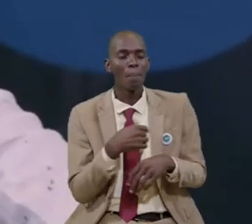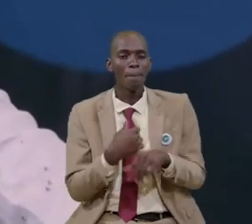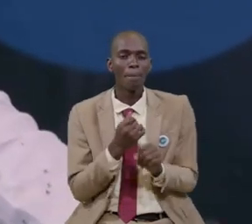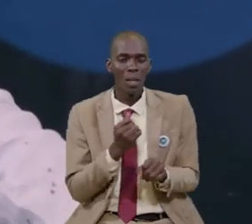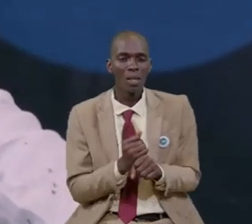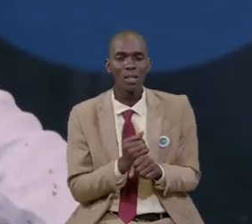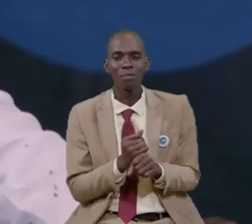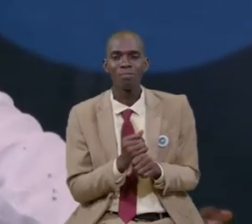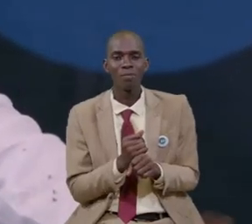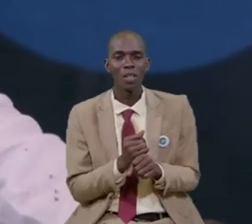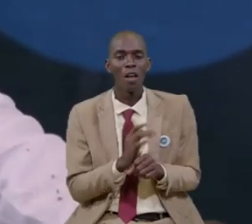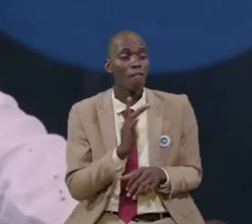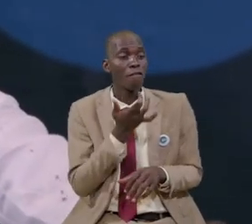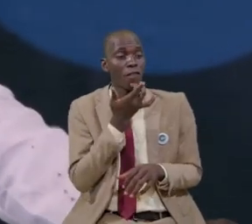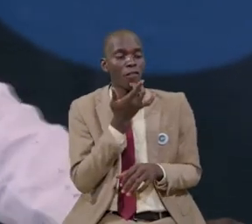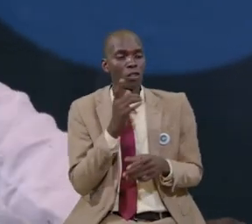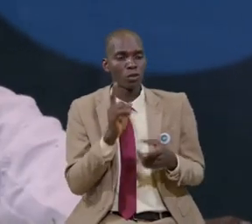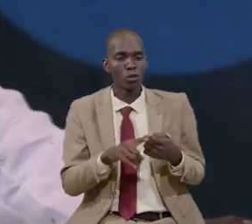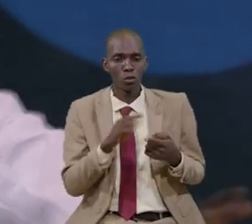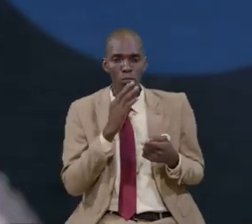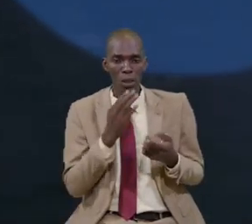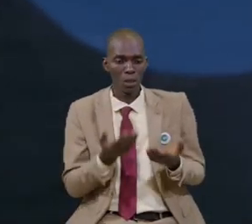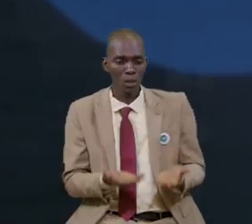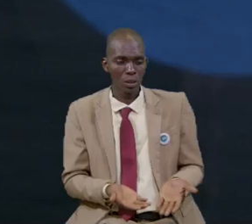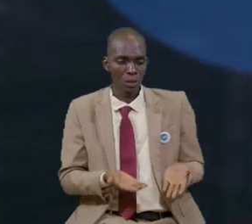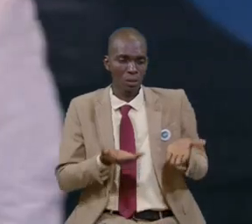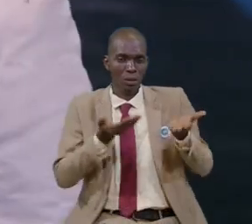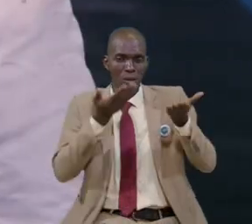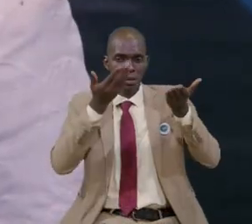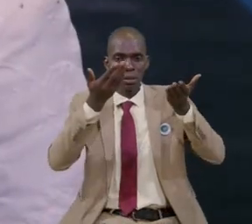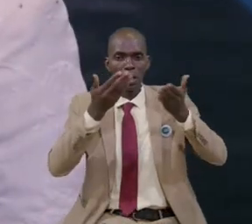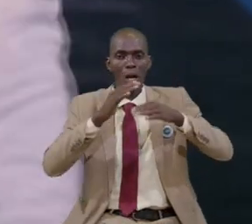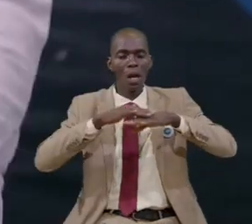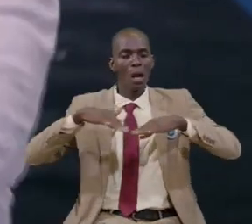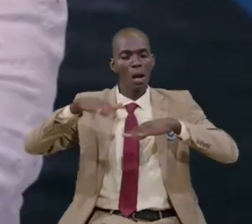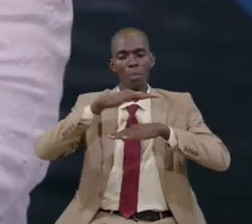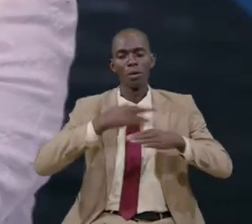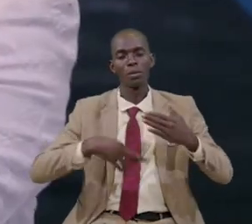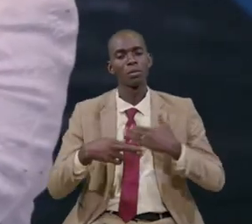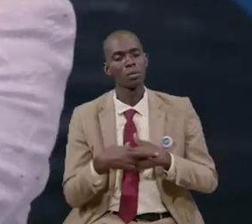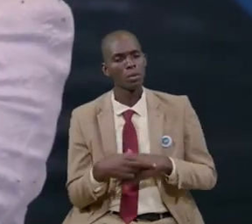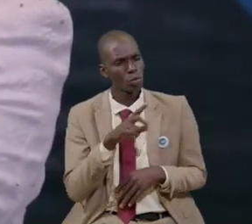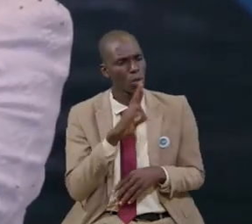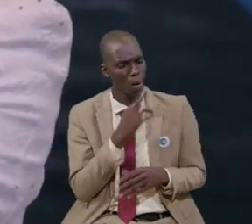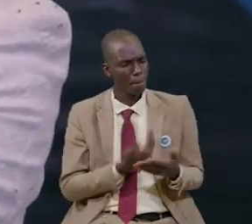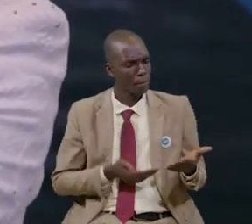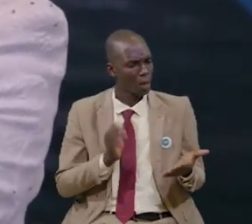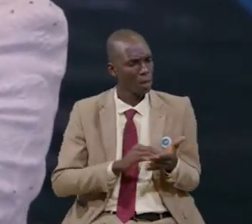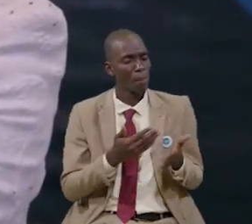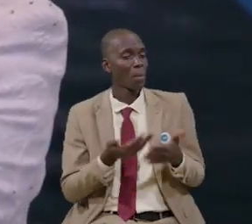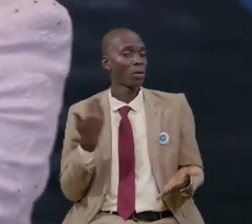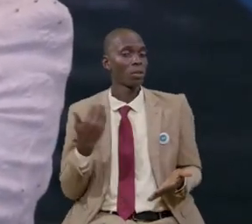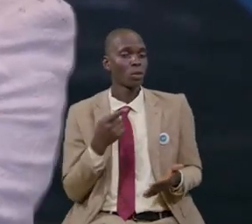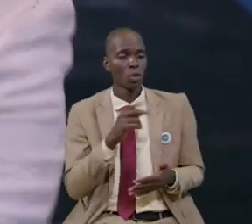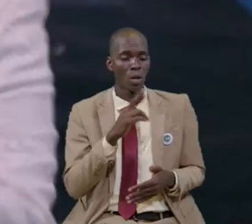ils vont élever la faveur au-dessus de la restauration. Vous étiez né de nouveau, vous étiez enfant